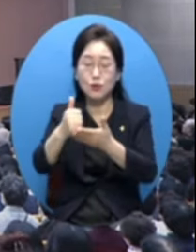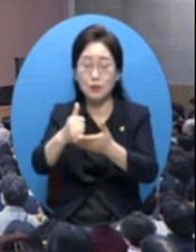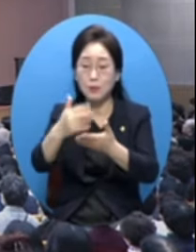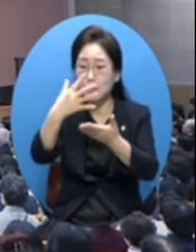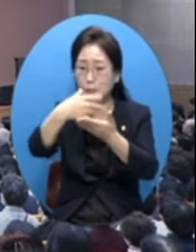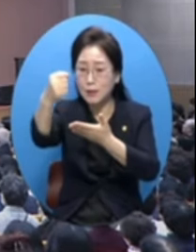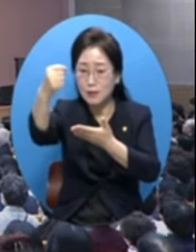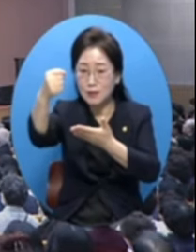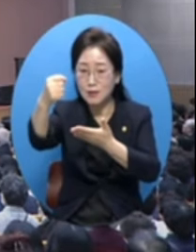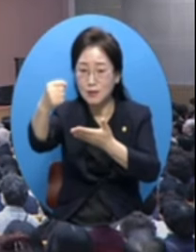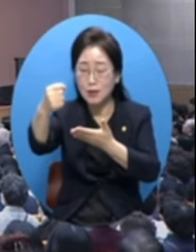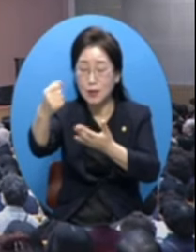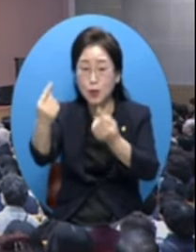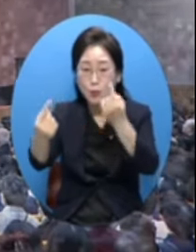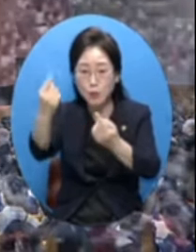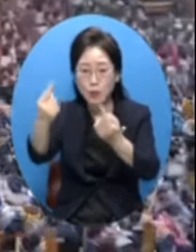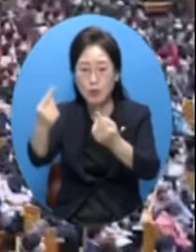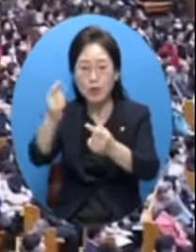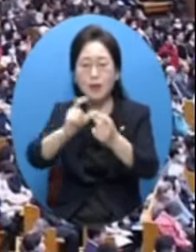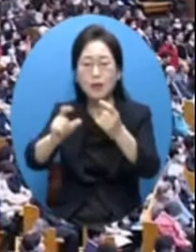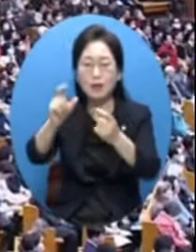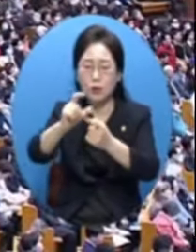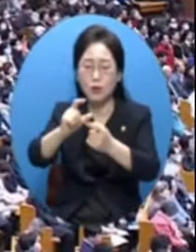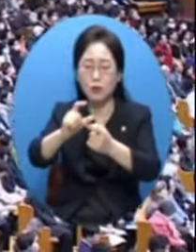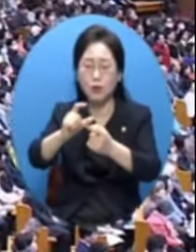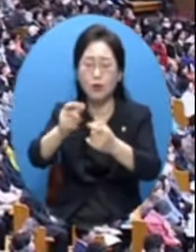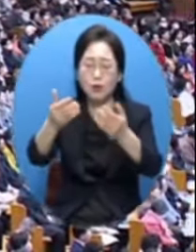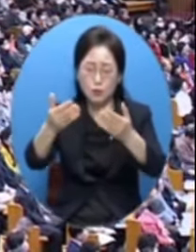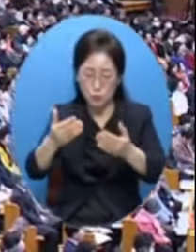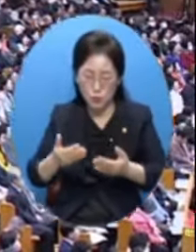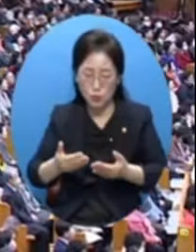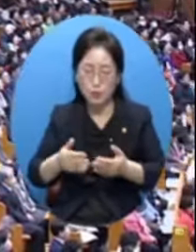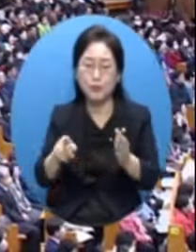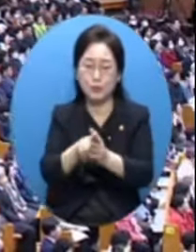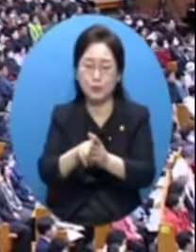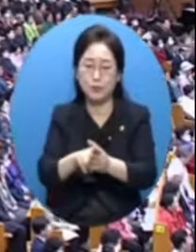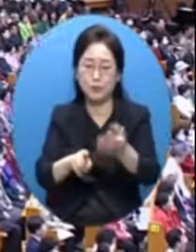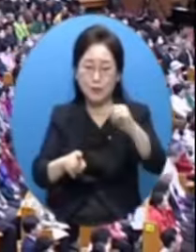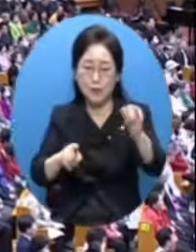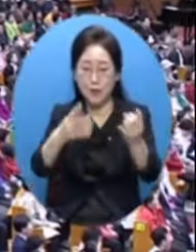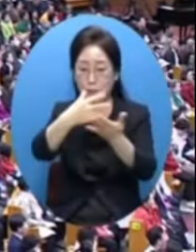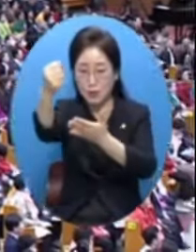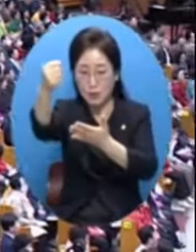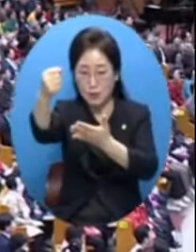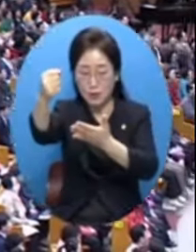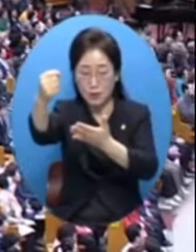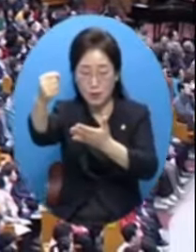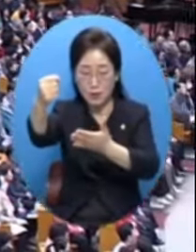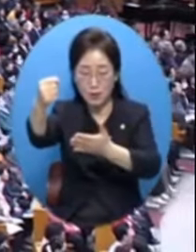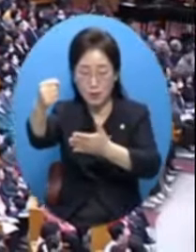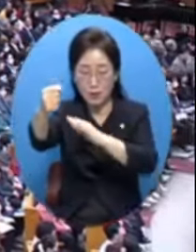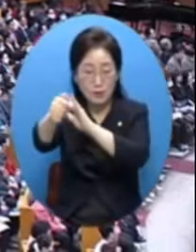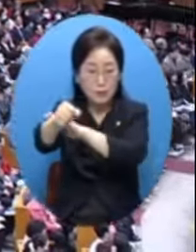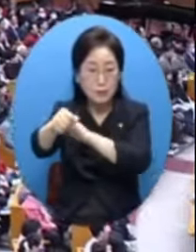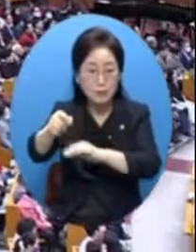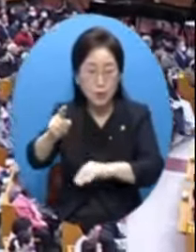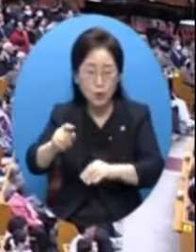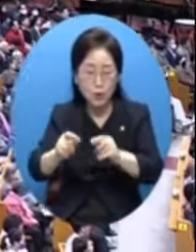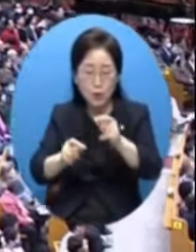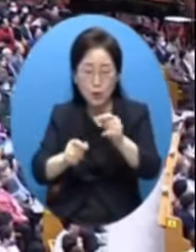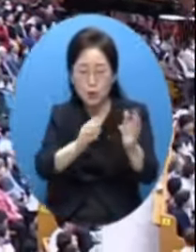빼앗는 손에보다 다른 손에 준비한 것을 믿음으로 보셨습니다. 신의를 빼앗아 간 다른 손에는 준비된 영원한 소망이